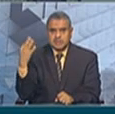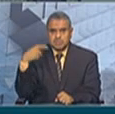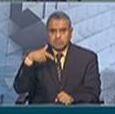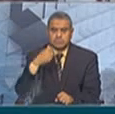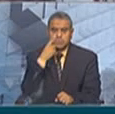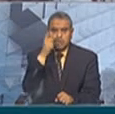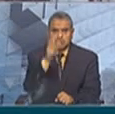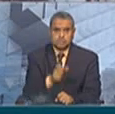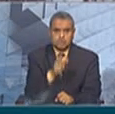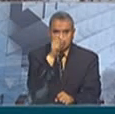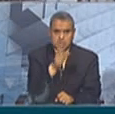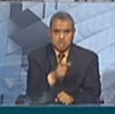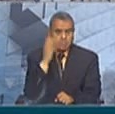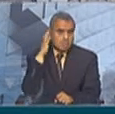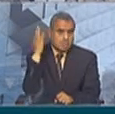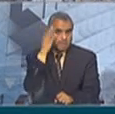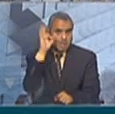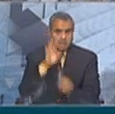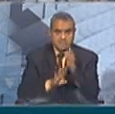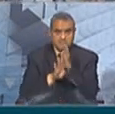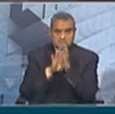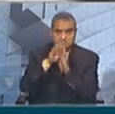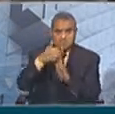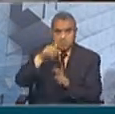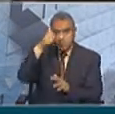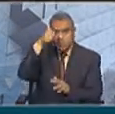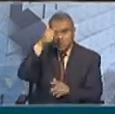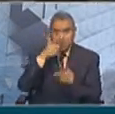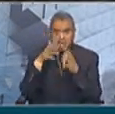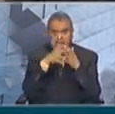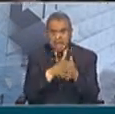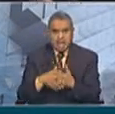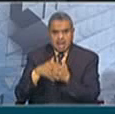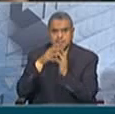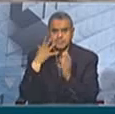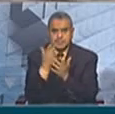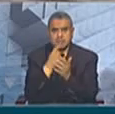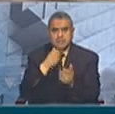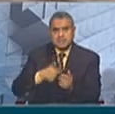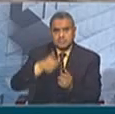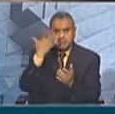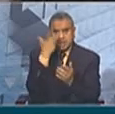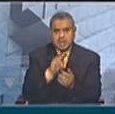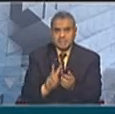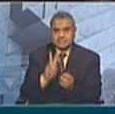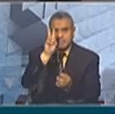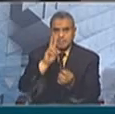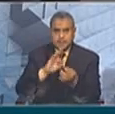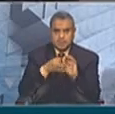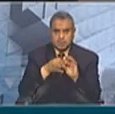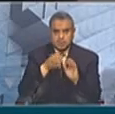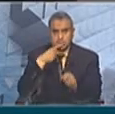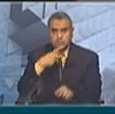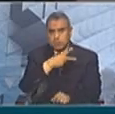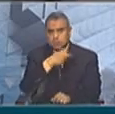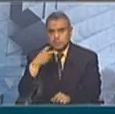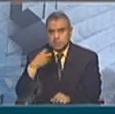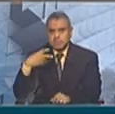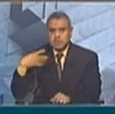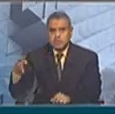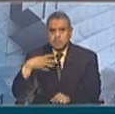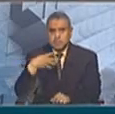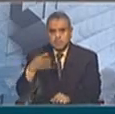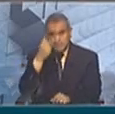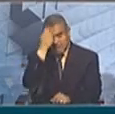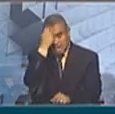993,463 شخصا. وتصدرت الولايات المتحدة القائمة مسجلة 7 ملايين وأكثر من 244